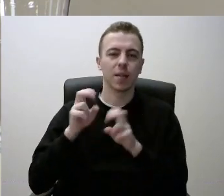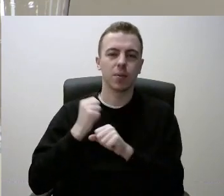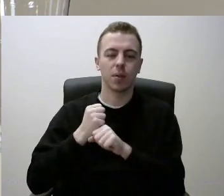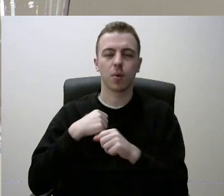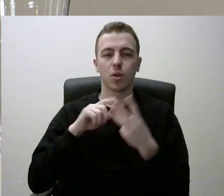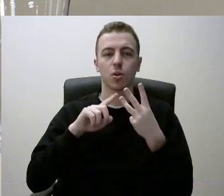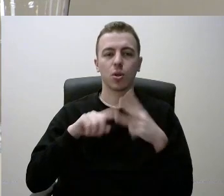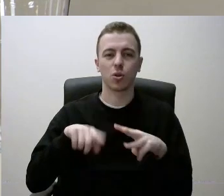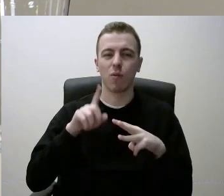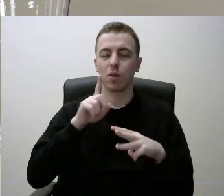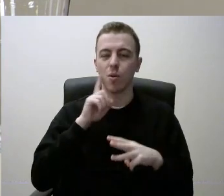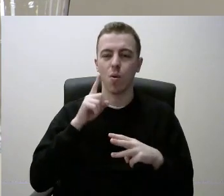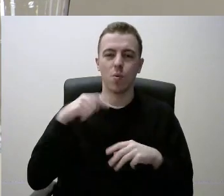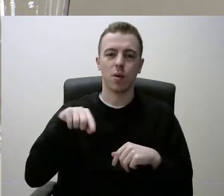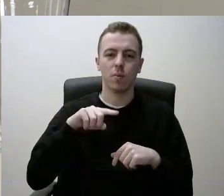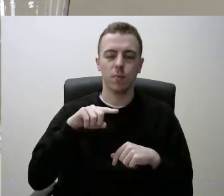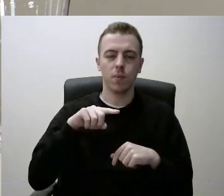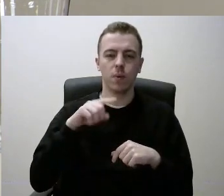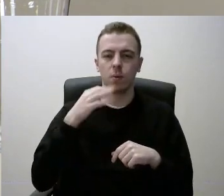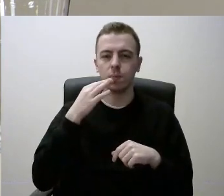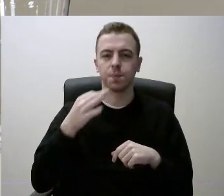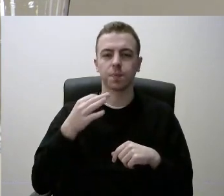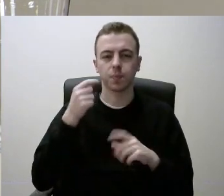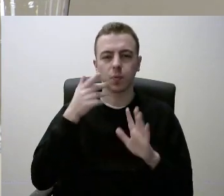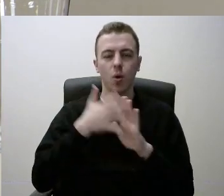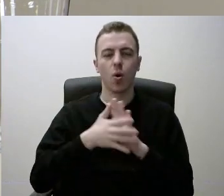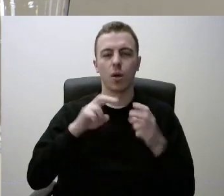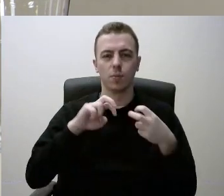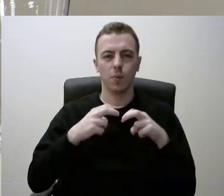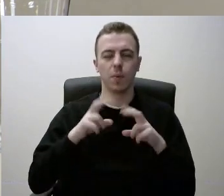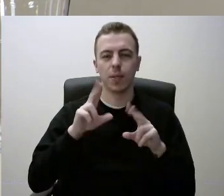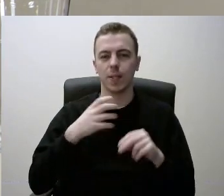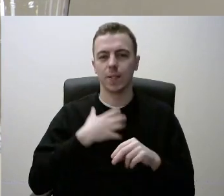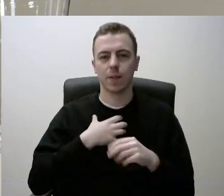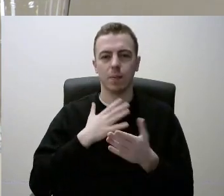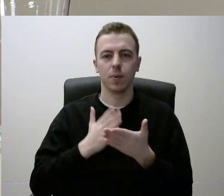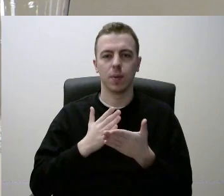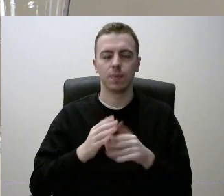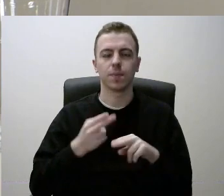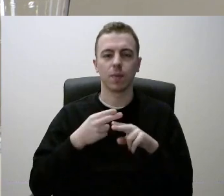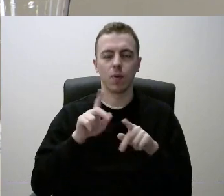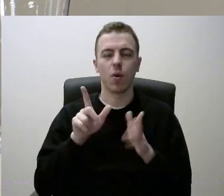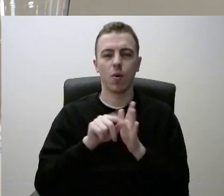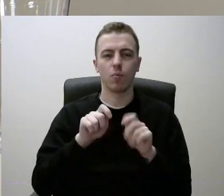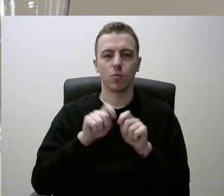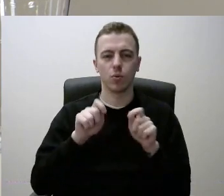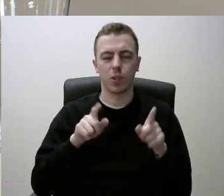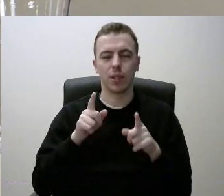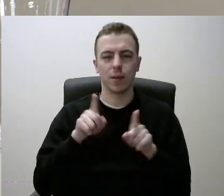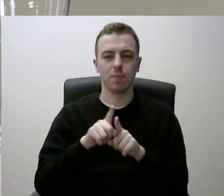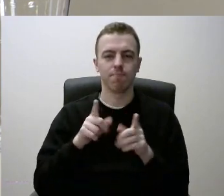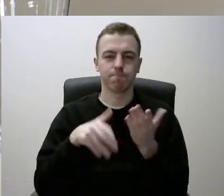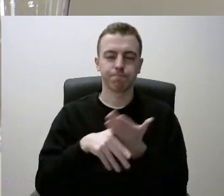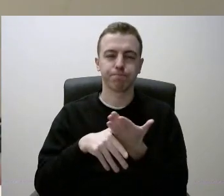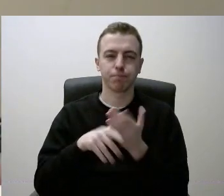vietoje jaunimas išreiškia, kad psichologinės problemos jiems yra labai svarbios. Tai turėtumėm pradėti nuo prevencinių programų, ypatingai